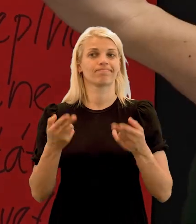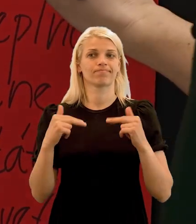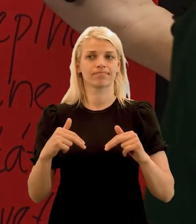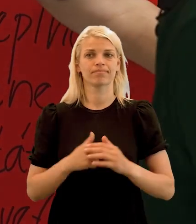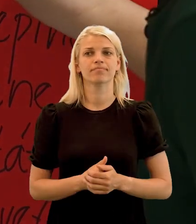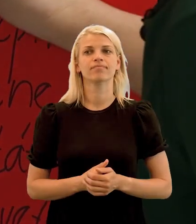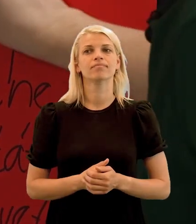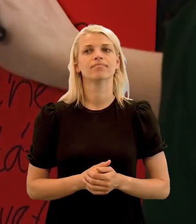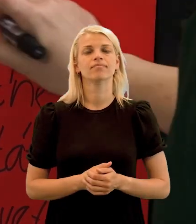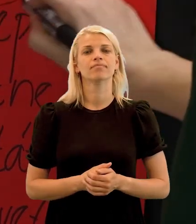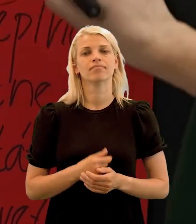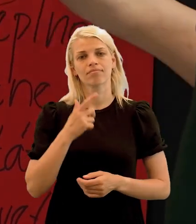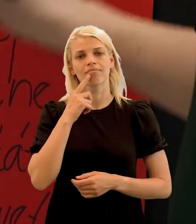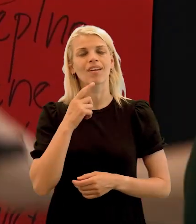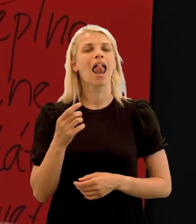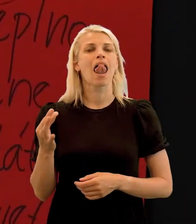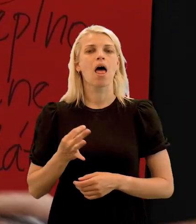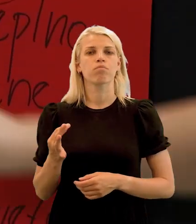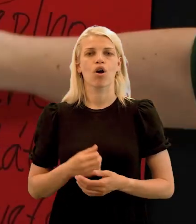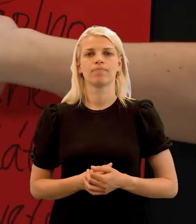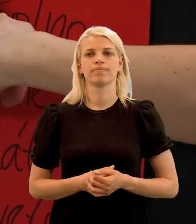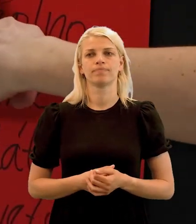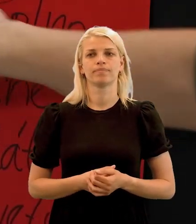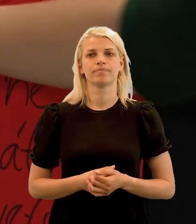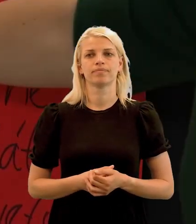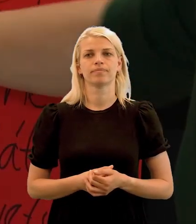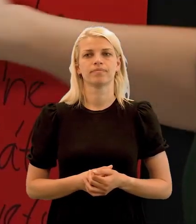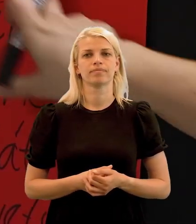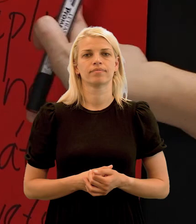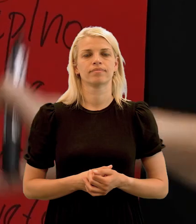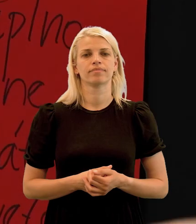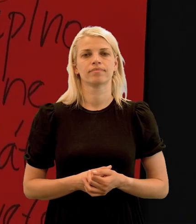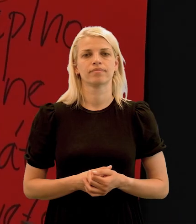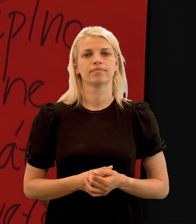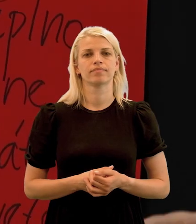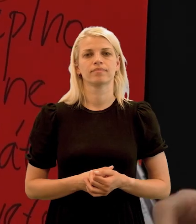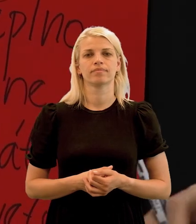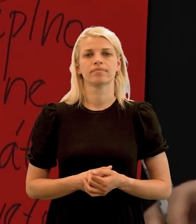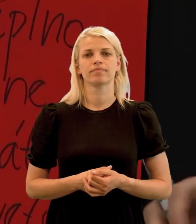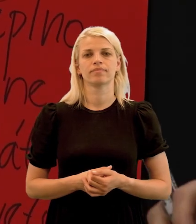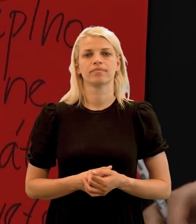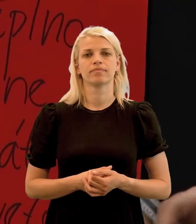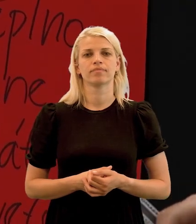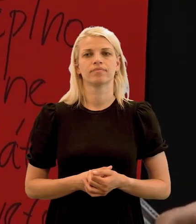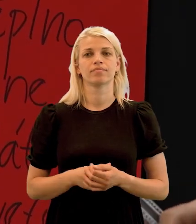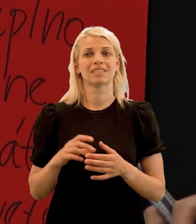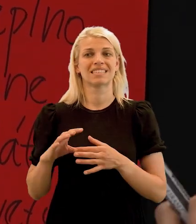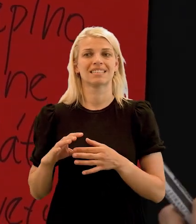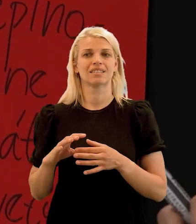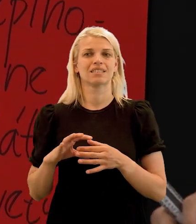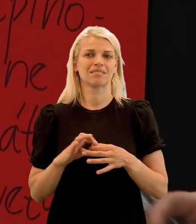tvar. Máme tu spojku lebo. Táto spojka nám spája dve vety. Spojky